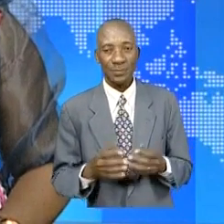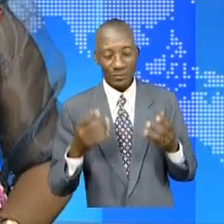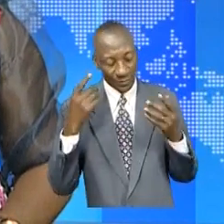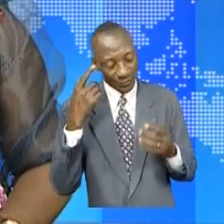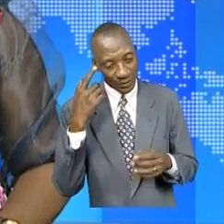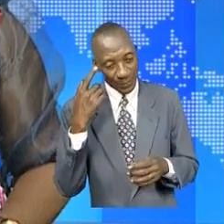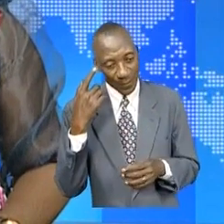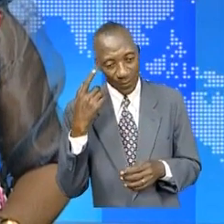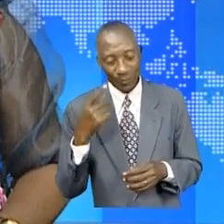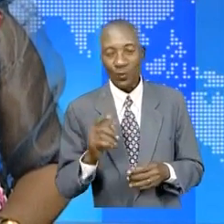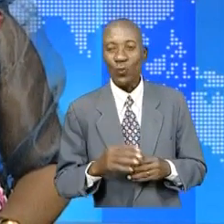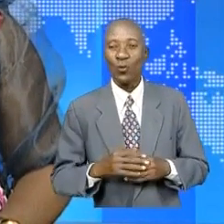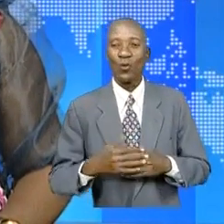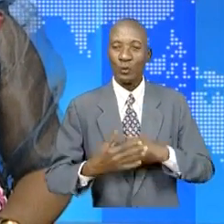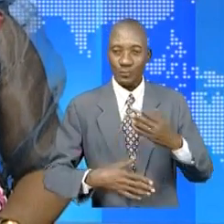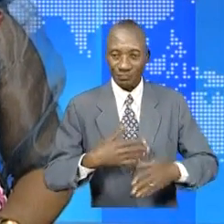2022-2023